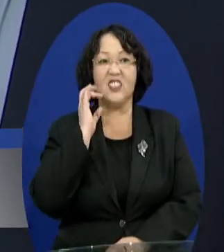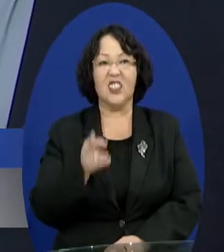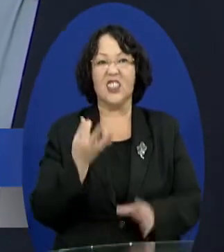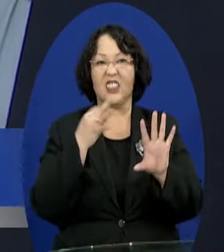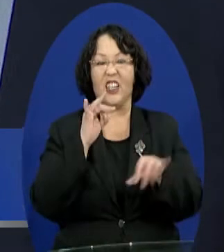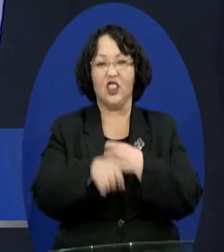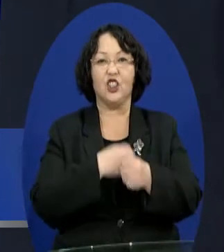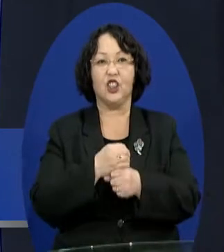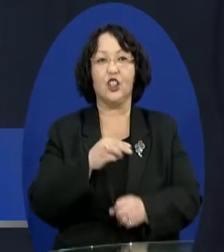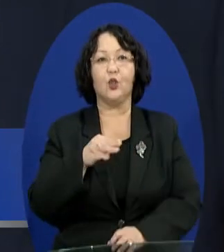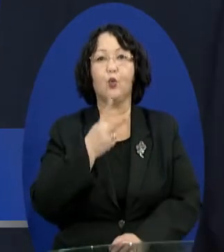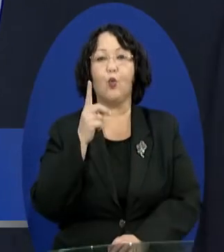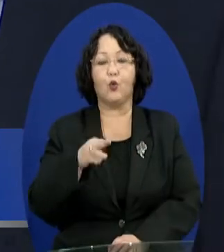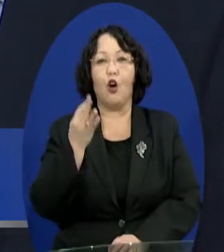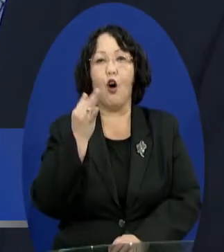ойн жил